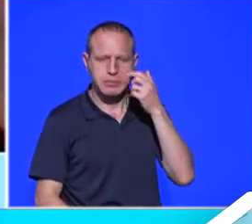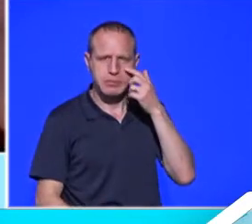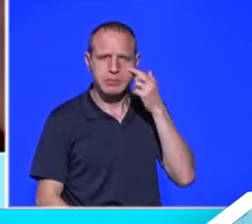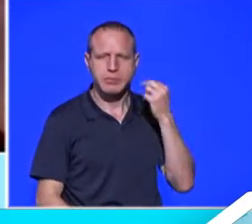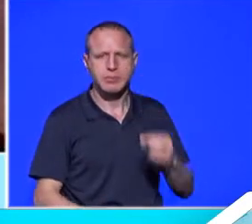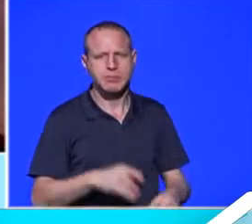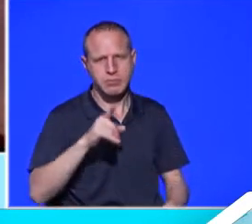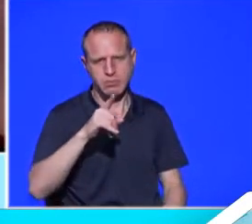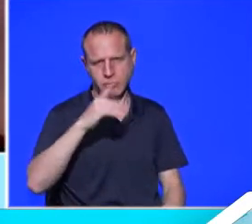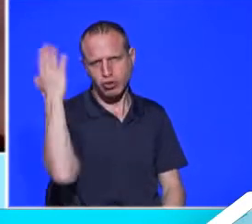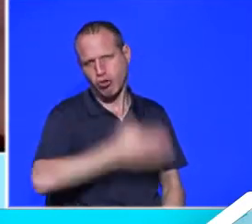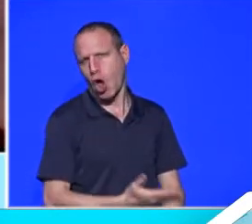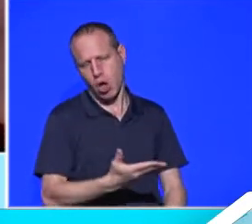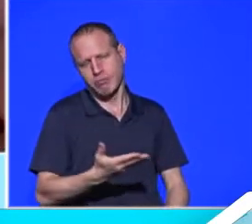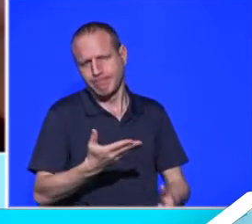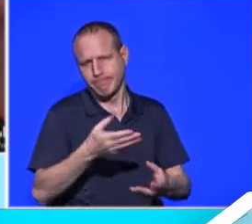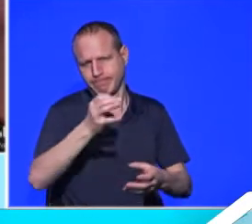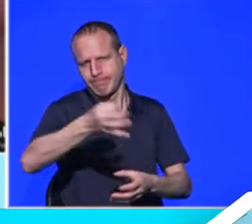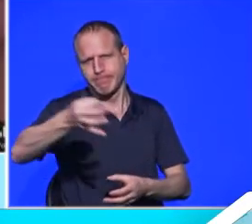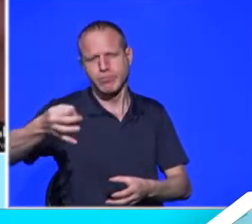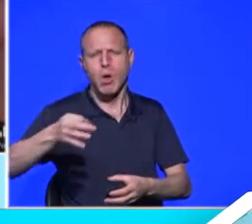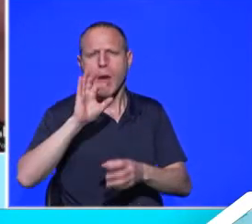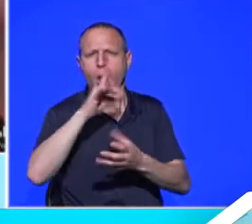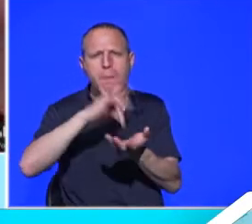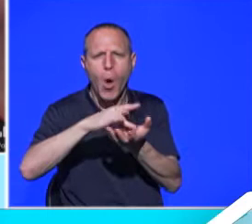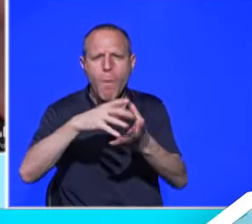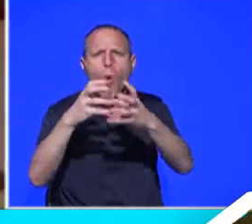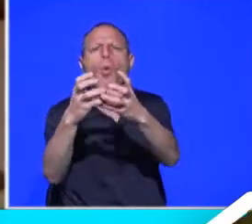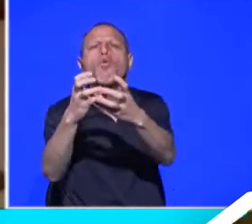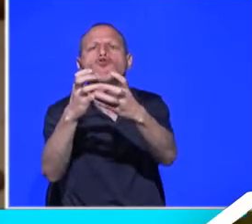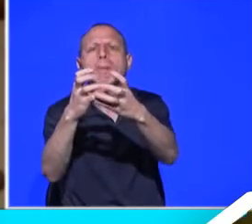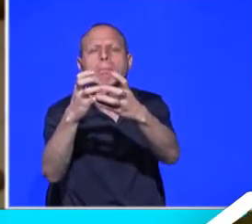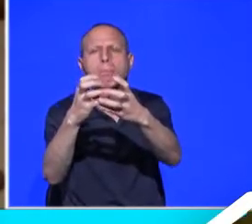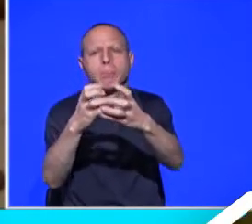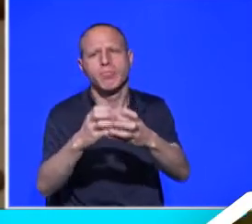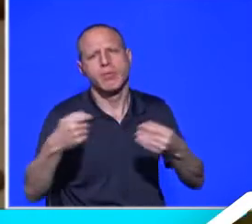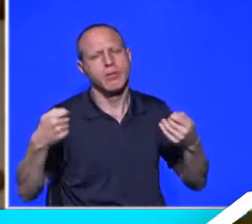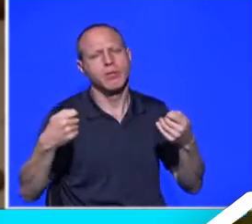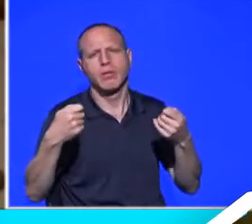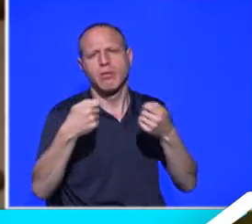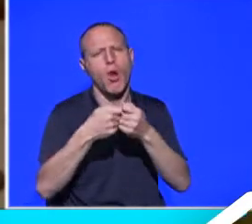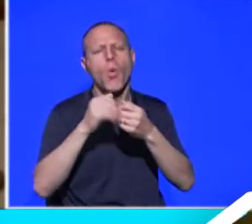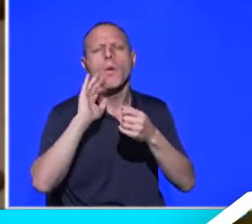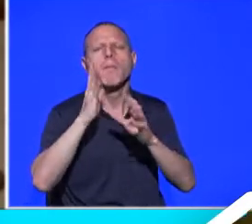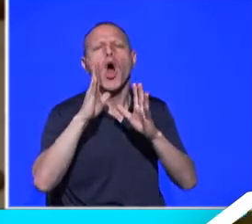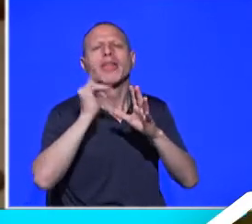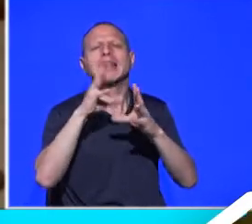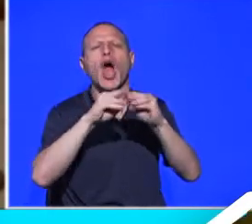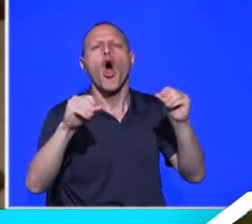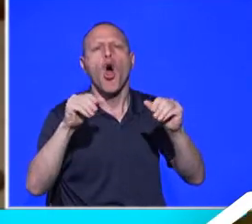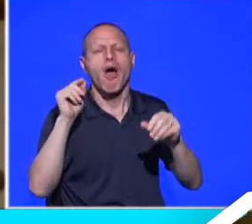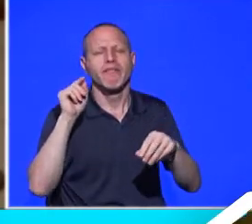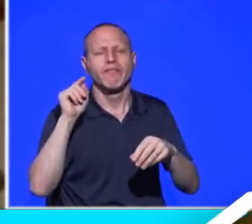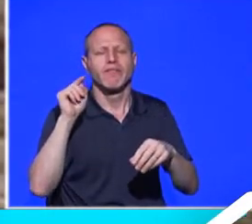ובעצם שחור בכל מקום, ממש בגושים כאלה. זה מאוד תלוי לאיזה חוף מגיעים, כלומר יש חופים